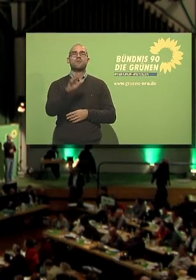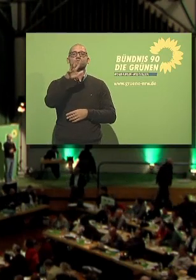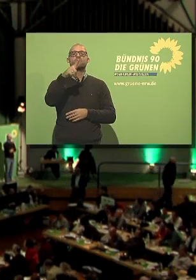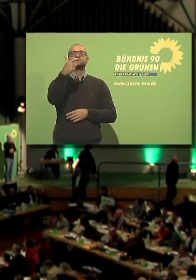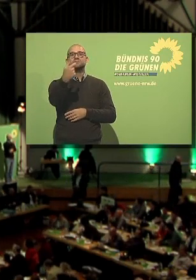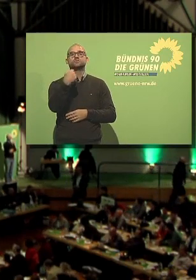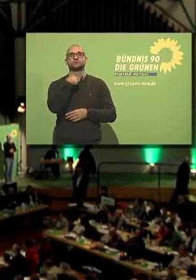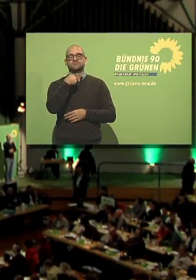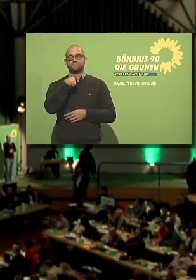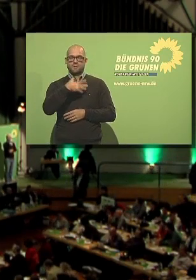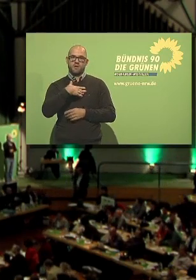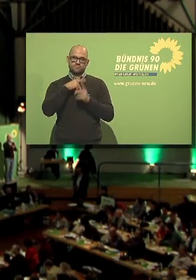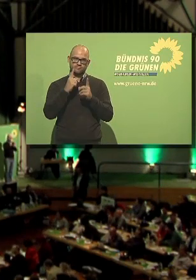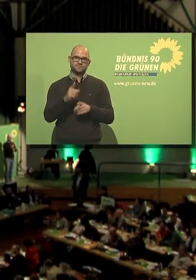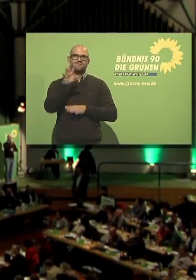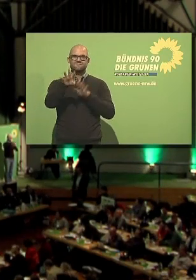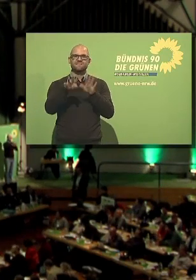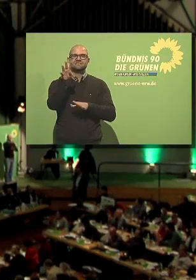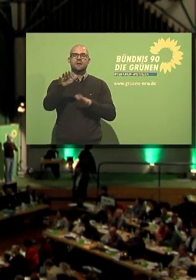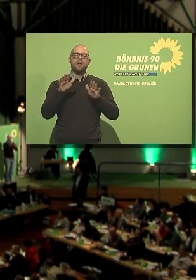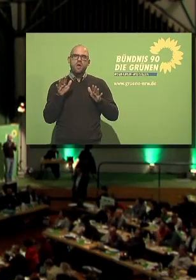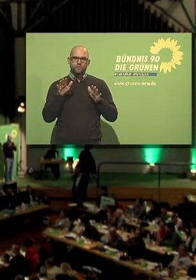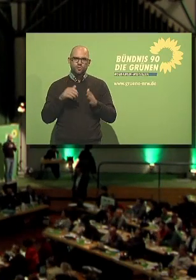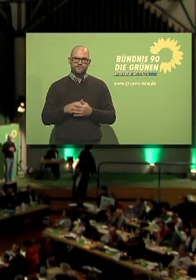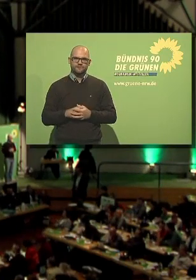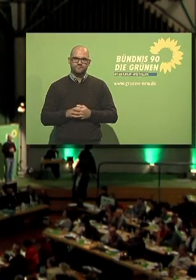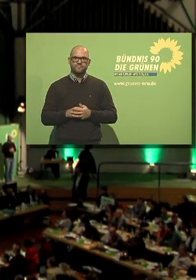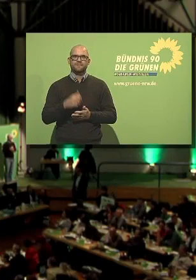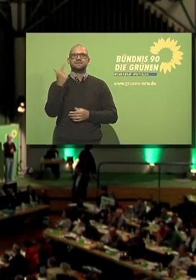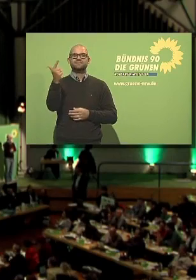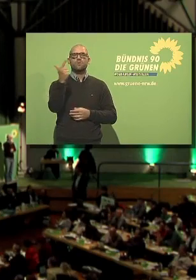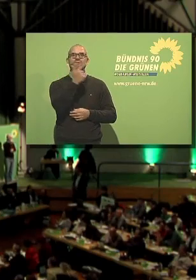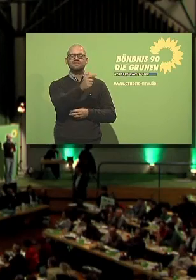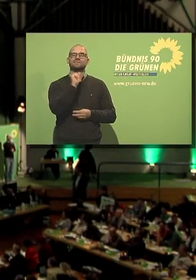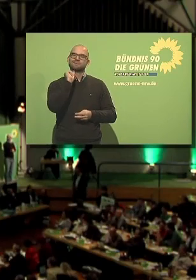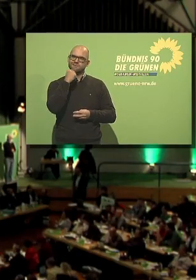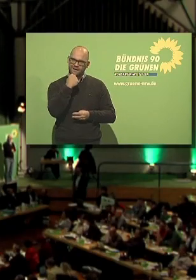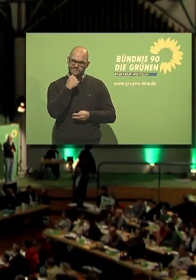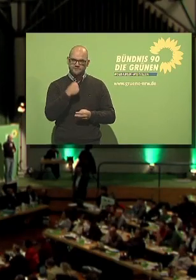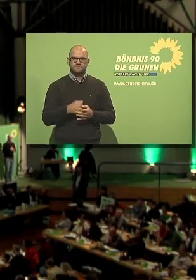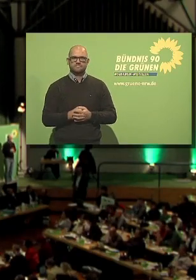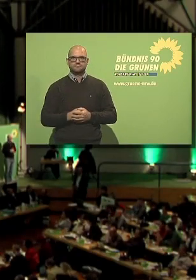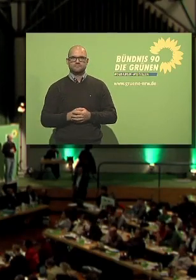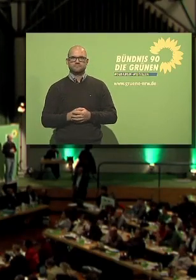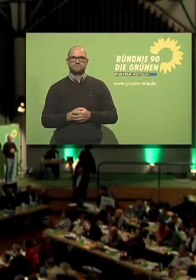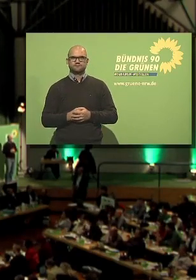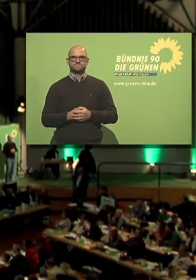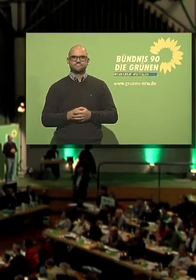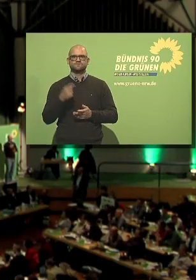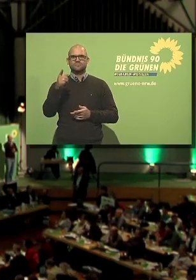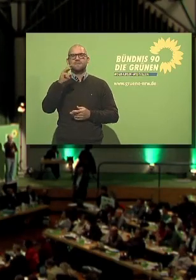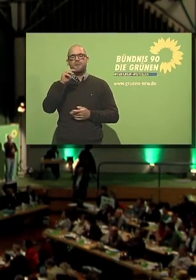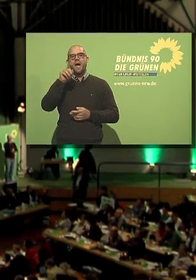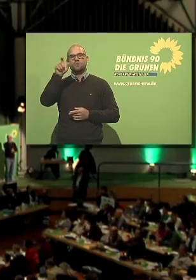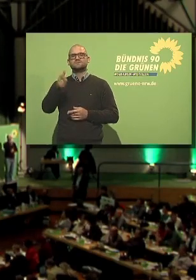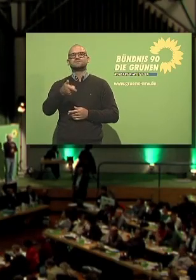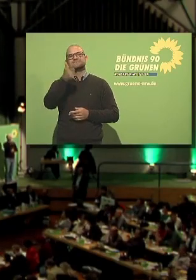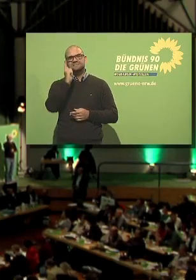Stimmen. Wir haben 14 Enthaltungen, 22 Nein-Stimmen und auf Markus